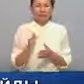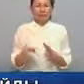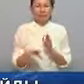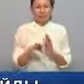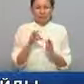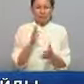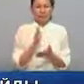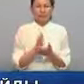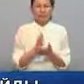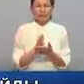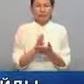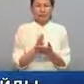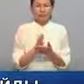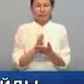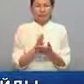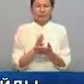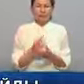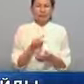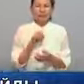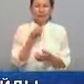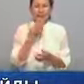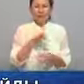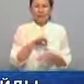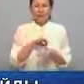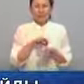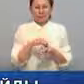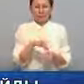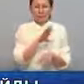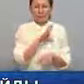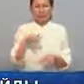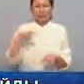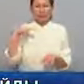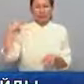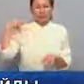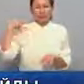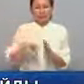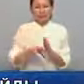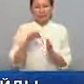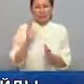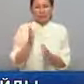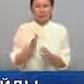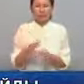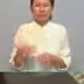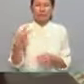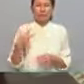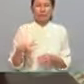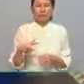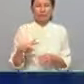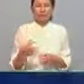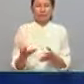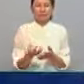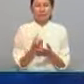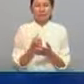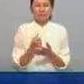келіп жатыр. Сайлауымыз аман есен жақсы өтіп, мынау президентімізді сайлап алайық. 30 күн ұстаған оразамыз қабыл болып, Алла